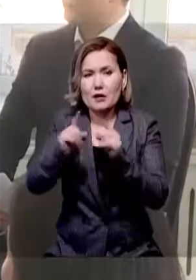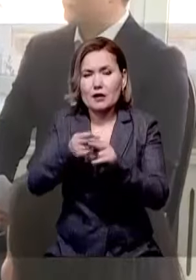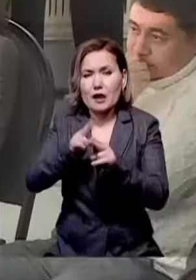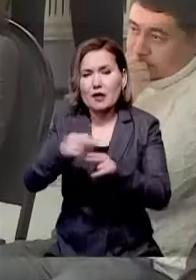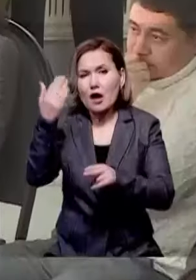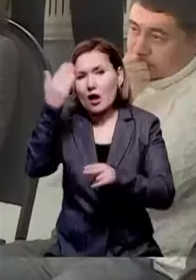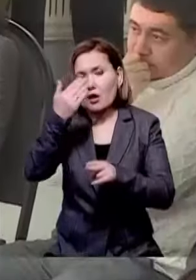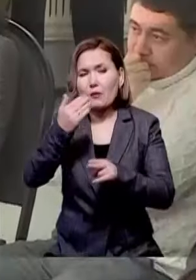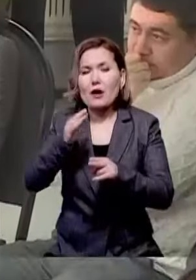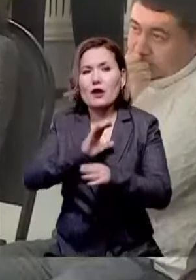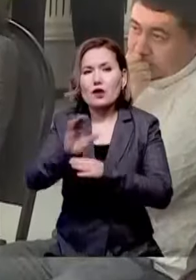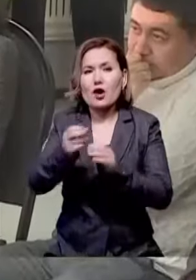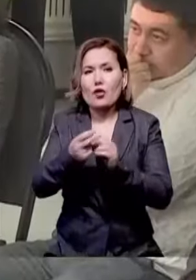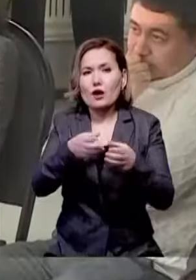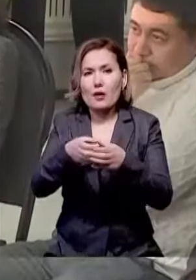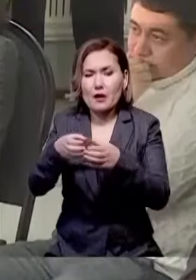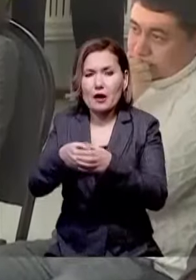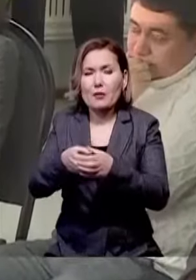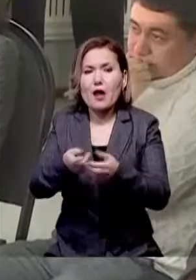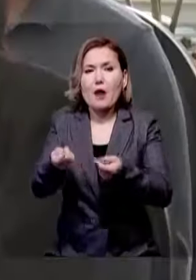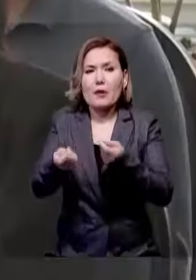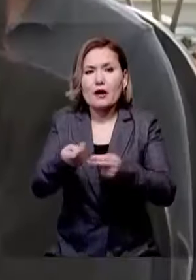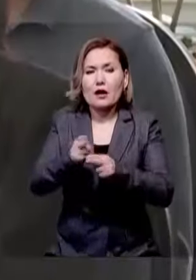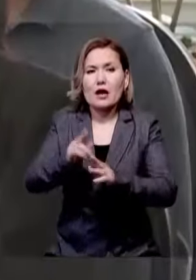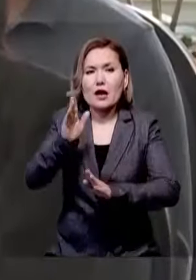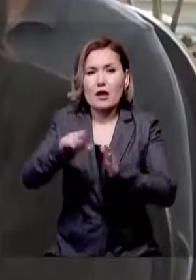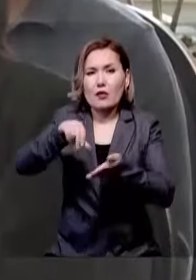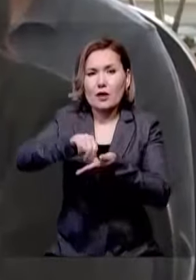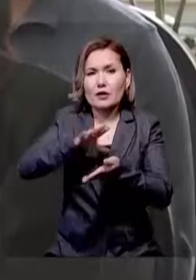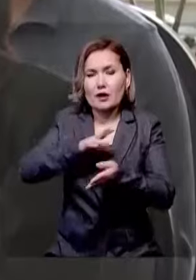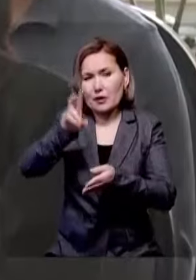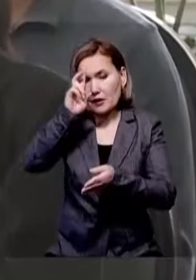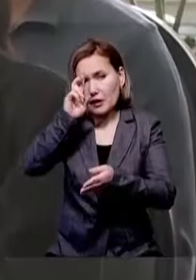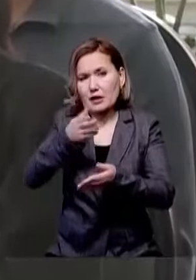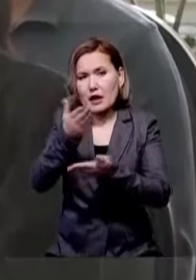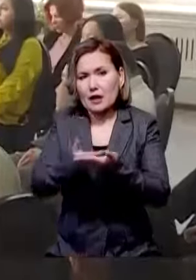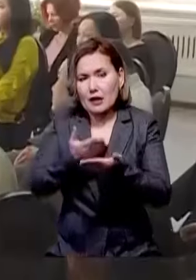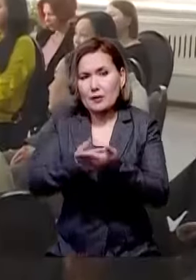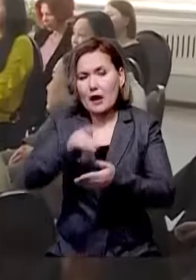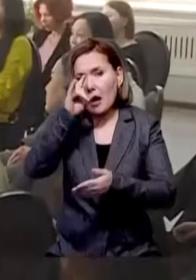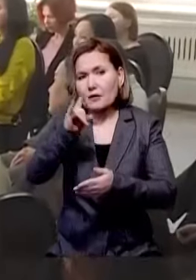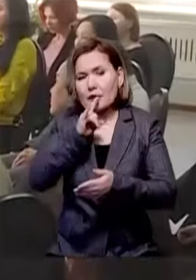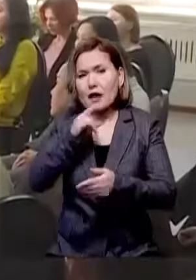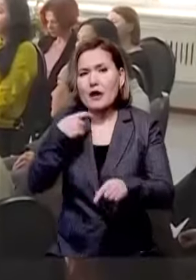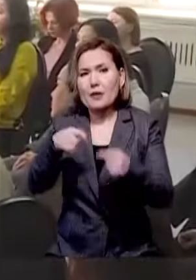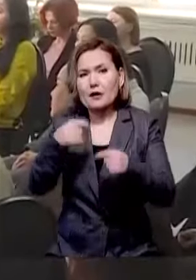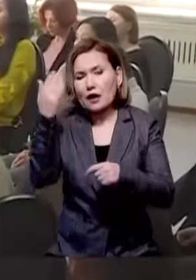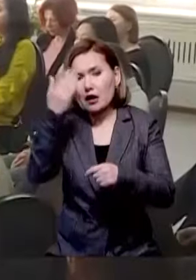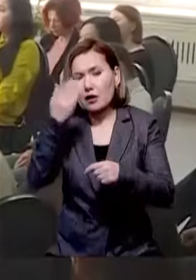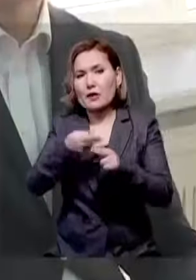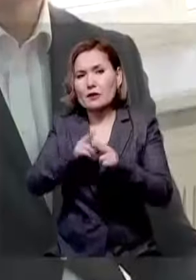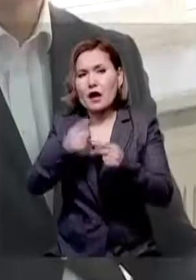Жиынға сериал өндіретін 13 компанияның продюсерлері мен режиссерлері қатысты. Мемлекеттік кеңесші отандық нарықта